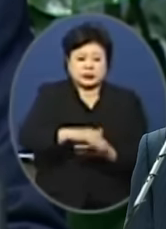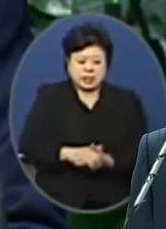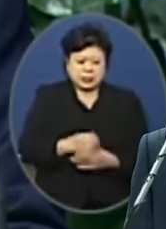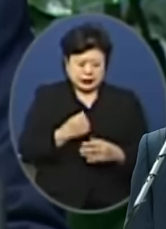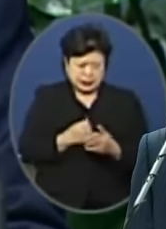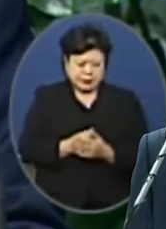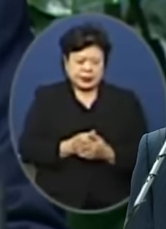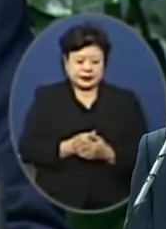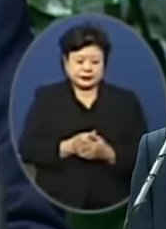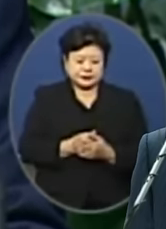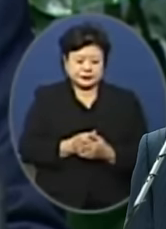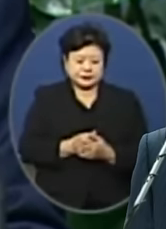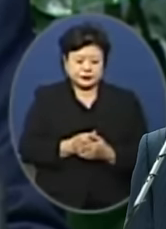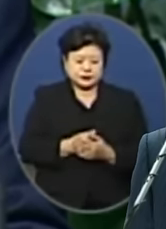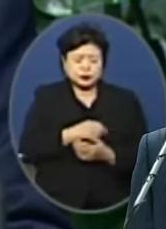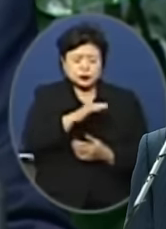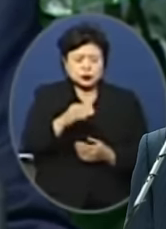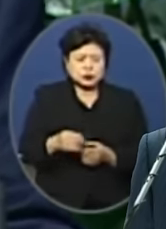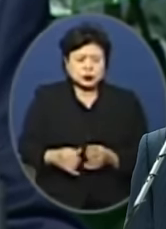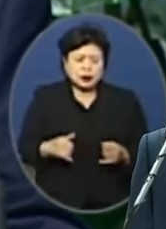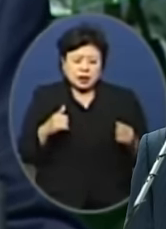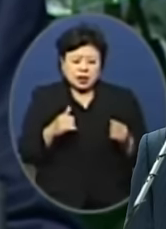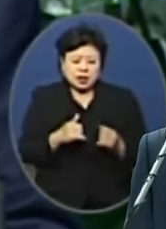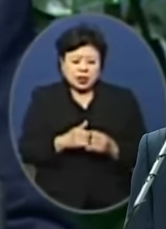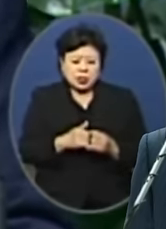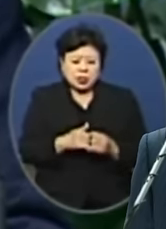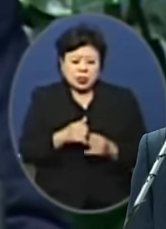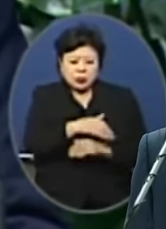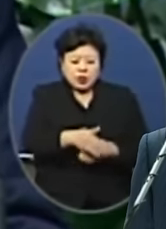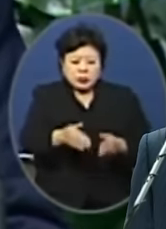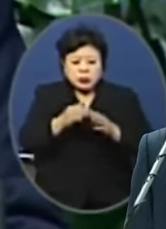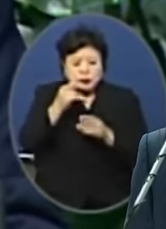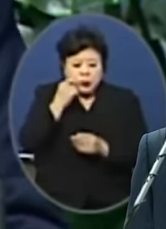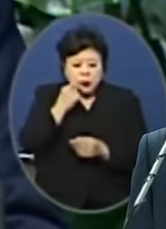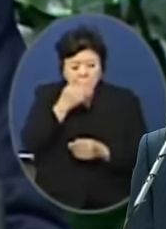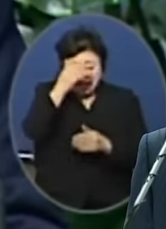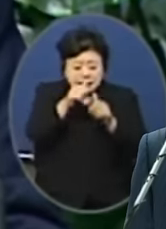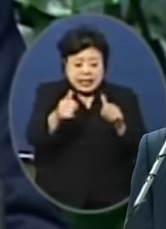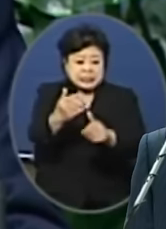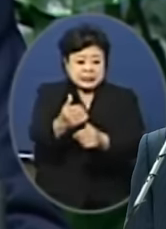그러니 우리가 작전을 세울 수가 없습니다. 그러면 그 엘리사를 잡아라.